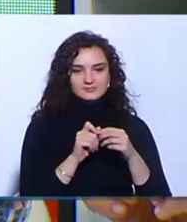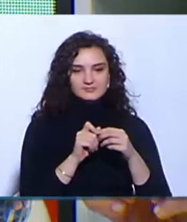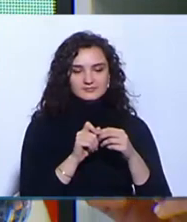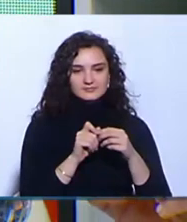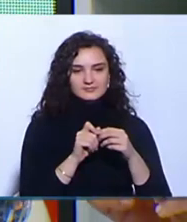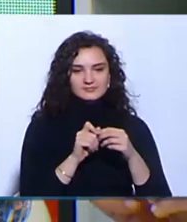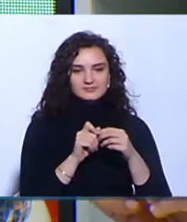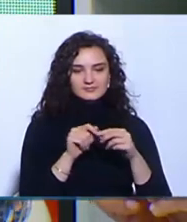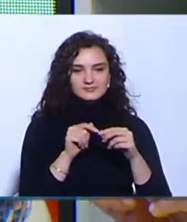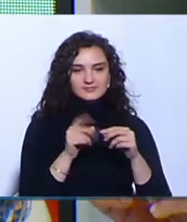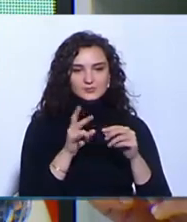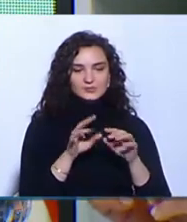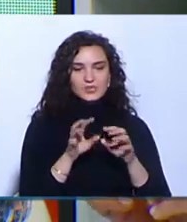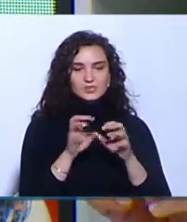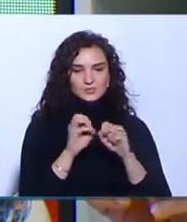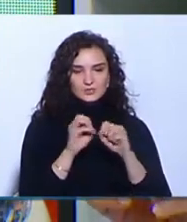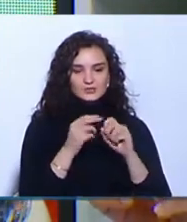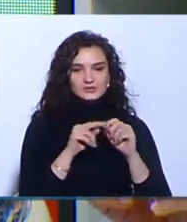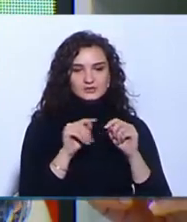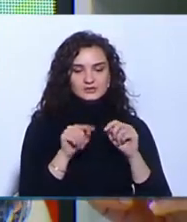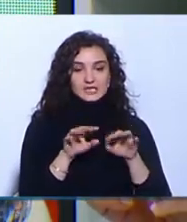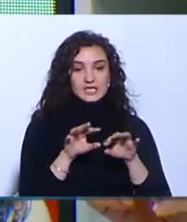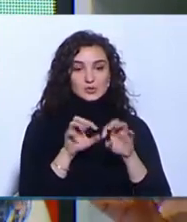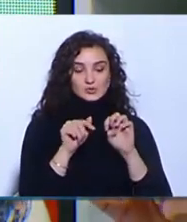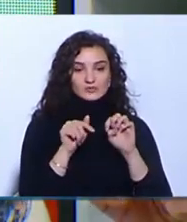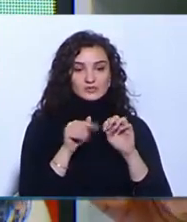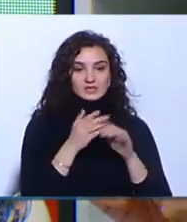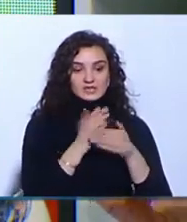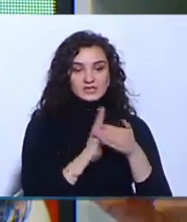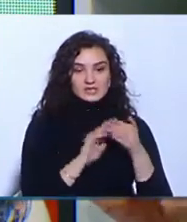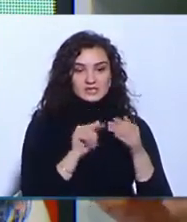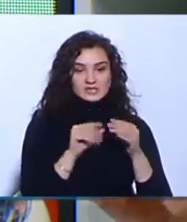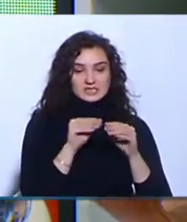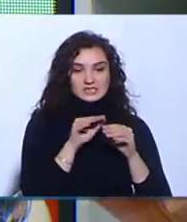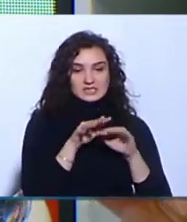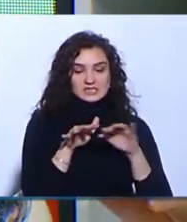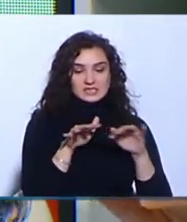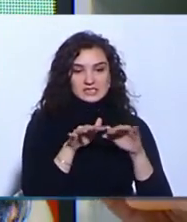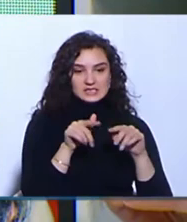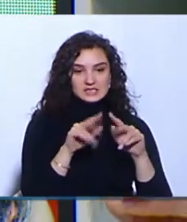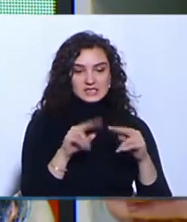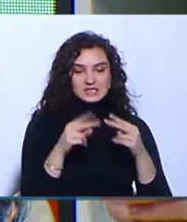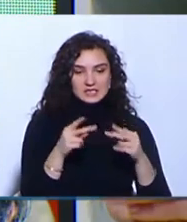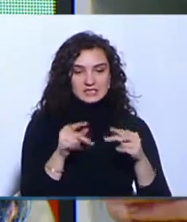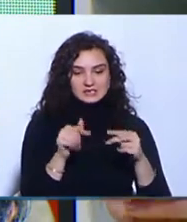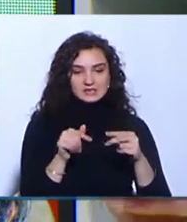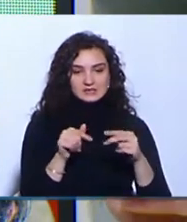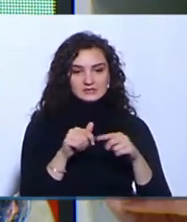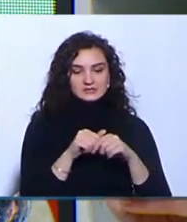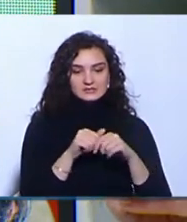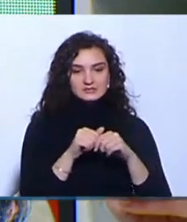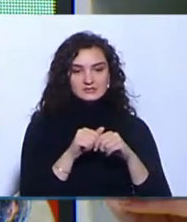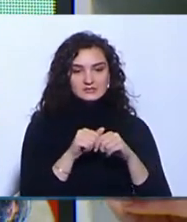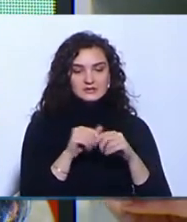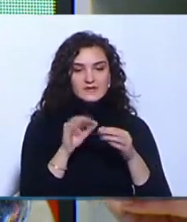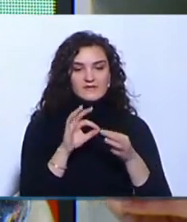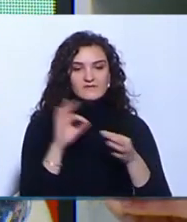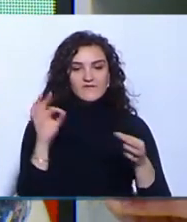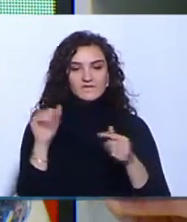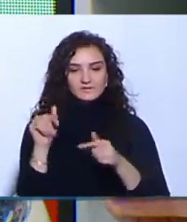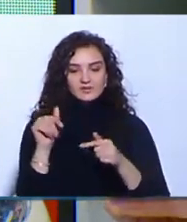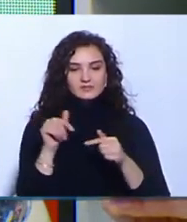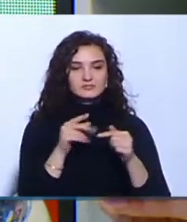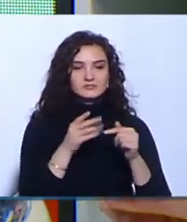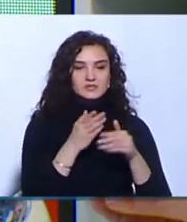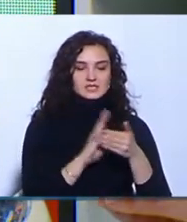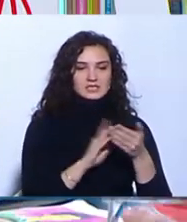სივრცეში, ის უნდა აიწოვოს. აი ეს აწოვილი ნაწილი გამოსული სითხის არის გადადის ნაწილი ვენურ სისტემაში, ნაწილი